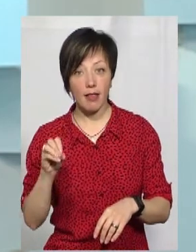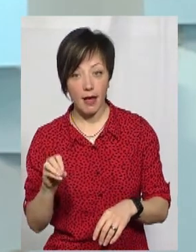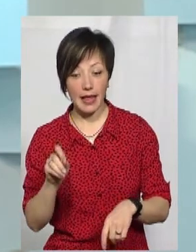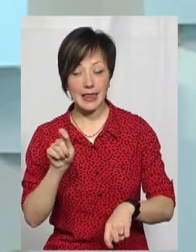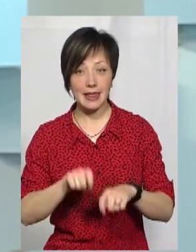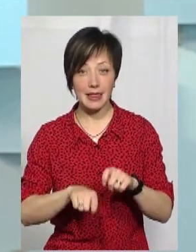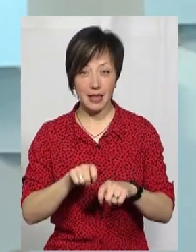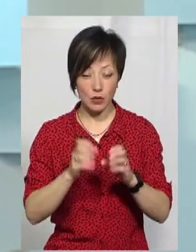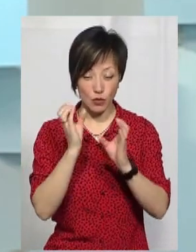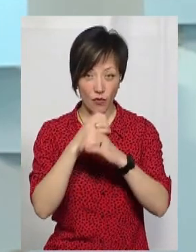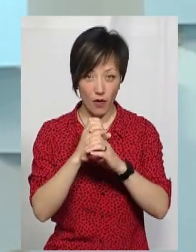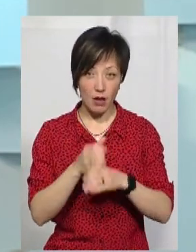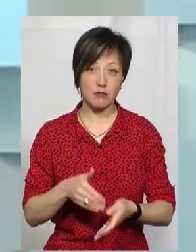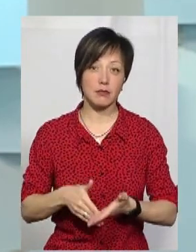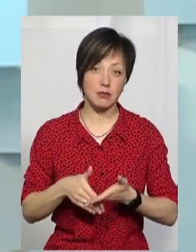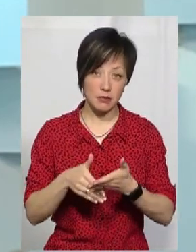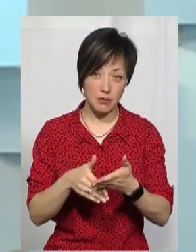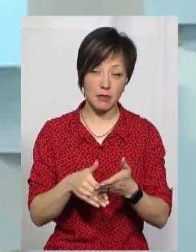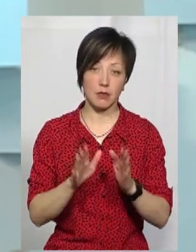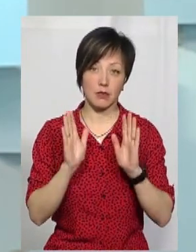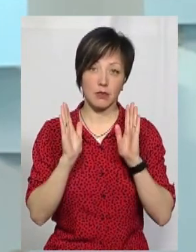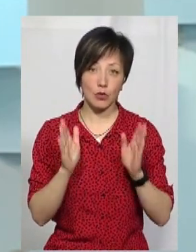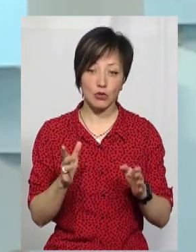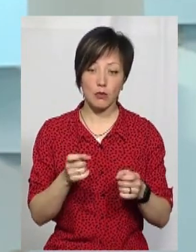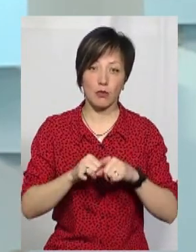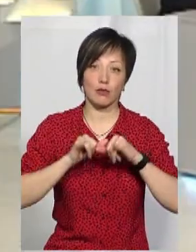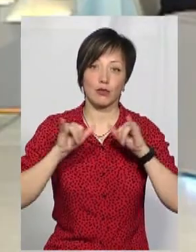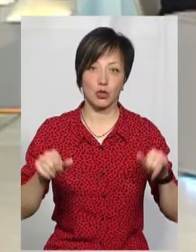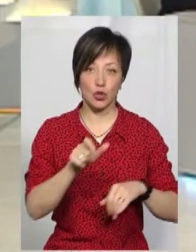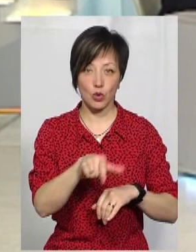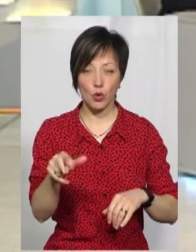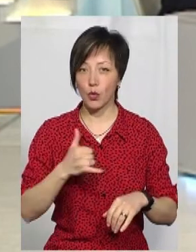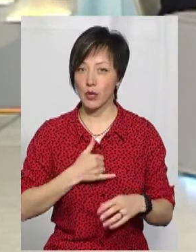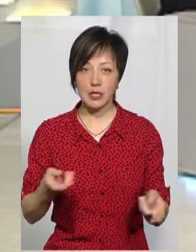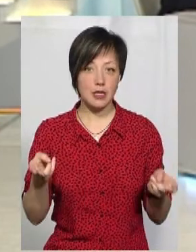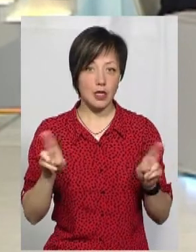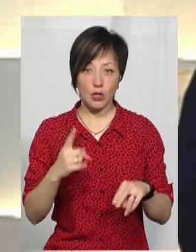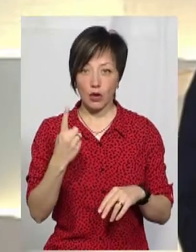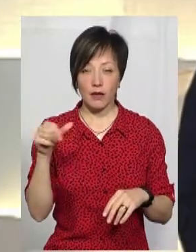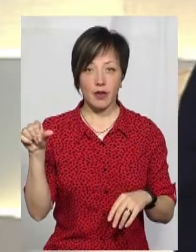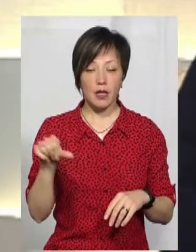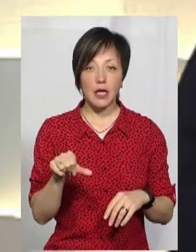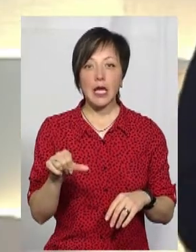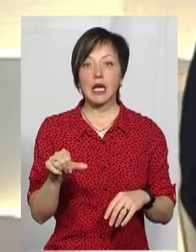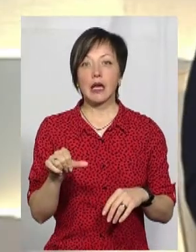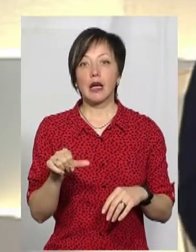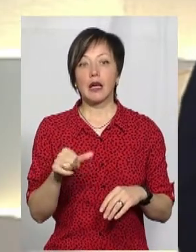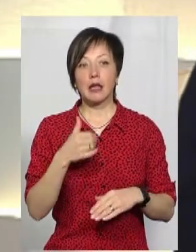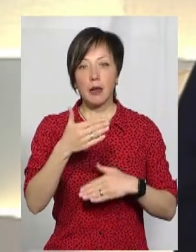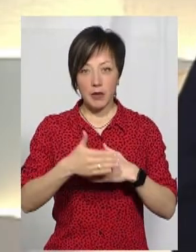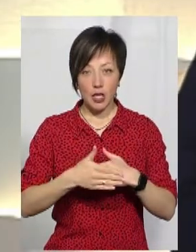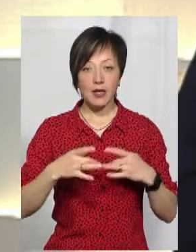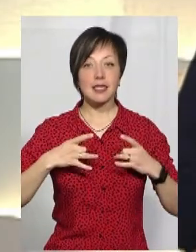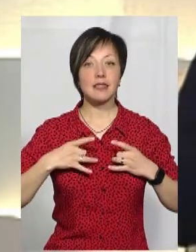ПЛР-тестування максимально будемо сприяти тому, щоб тестування відбувалося на більш масово. У нас залишилось буквально хвилинка, тому